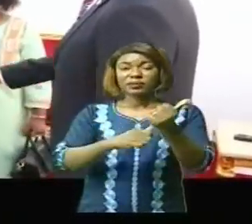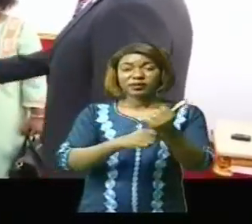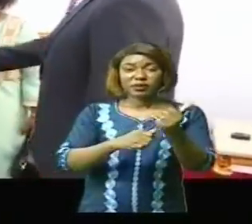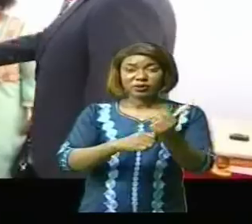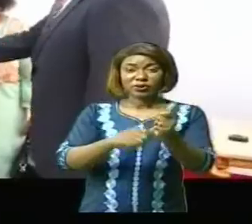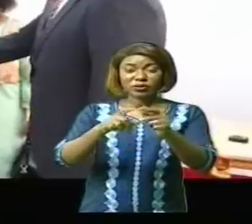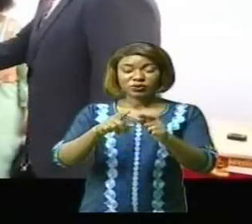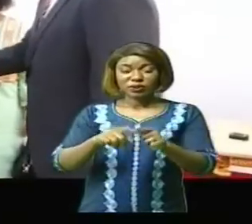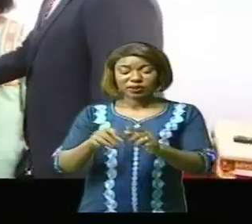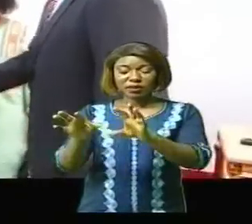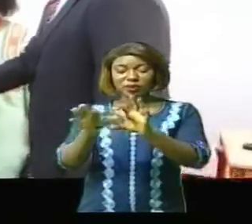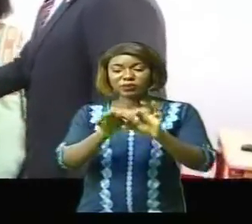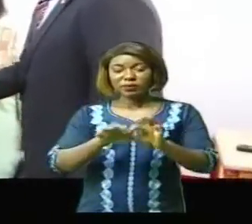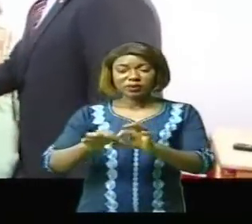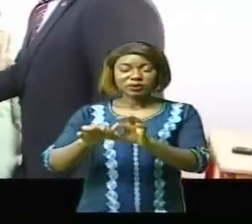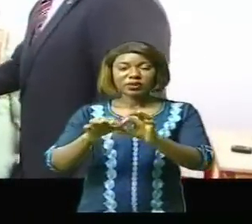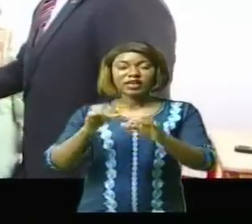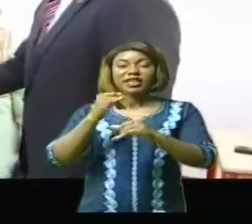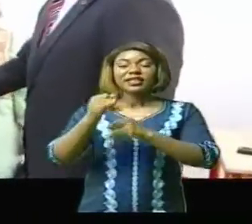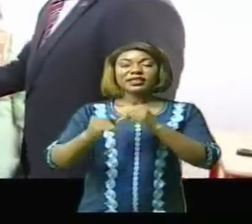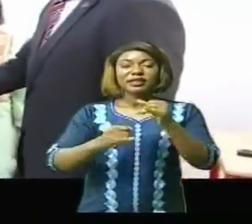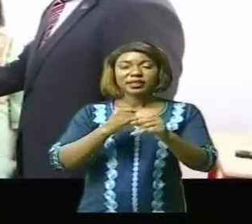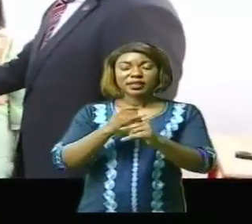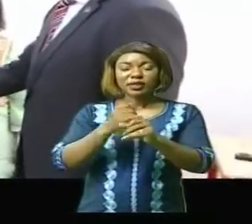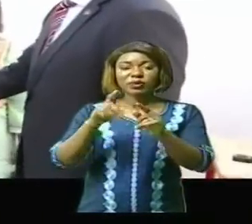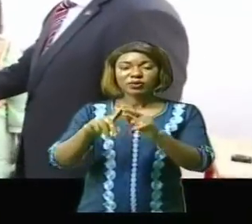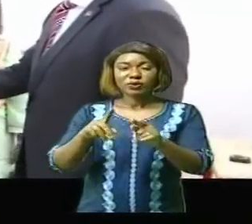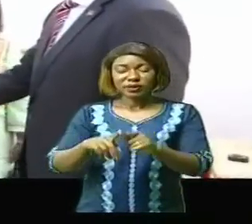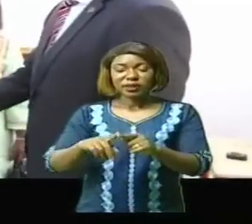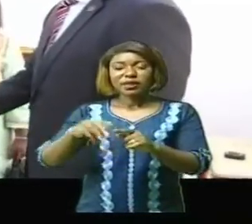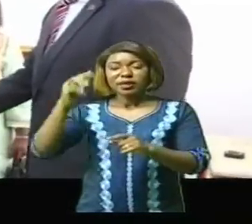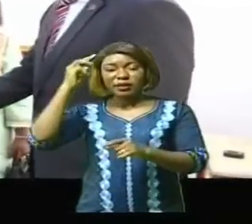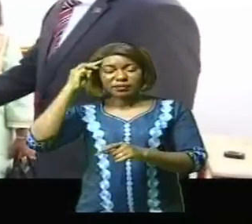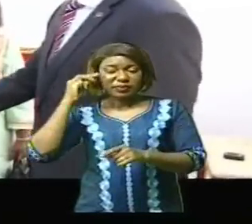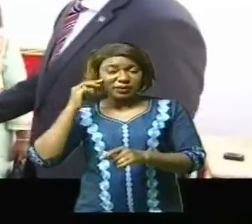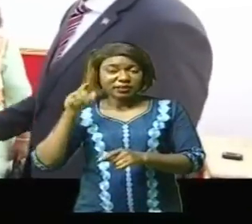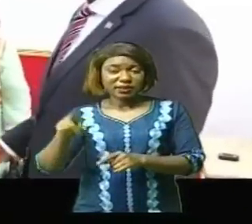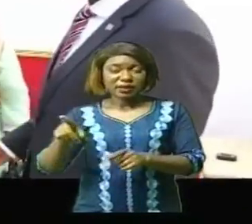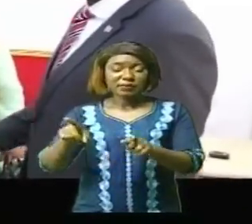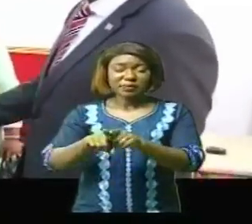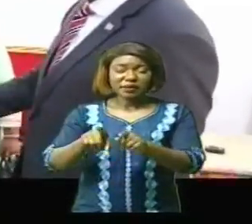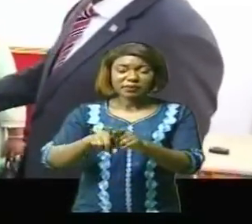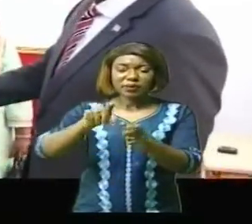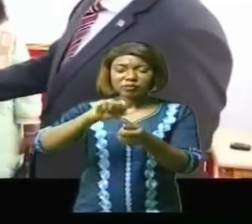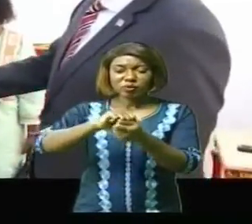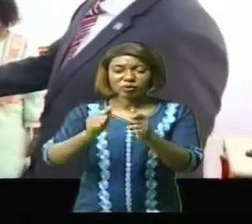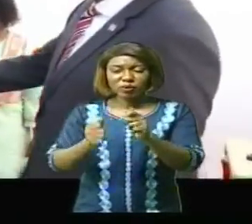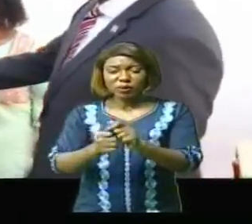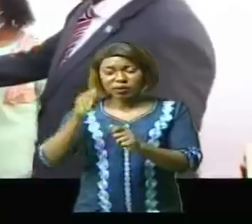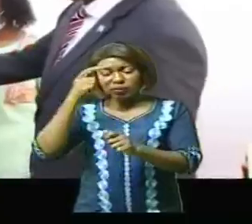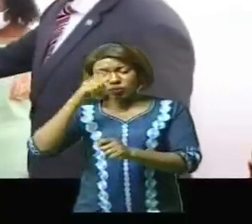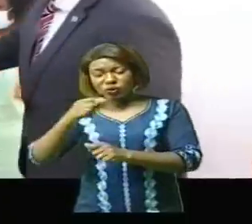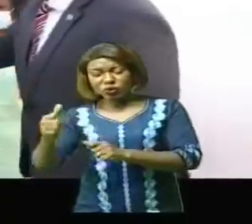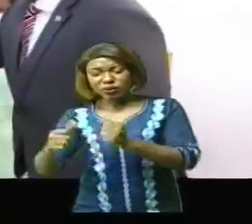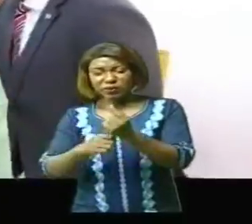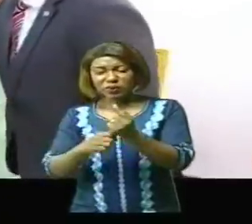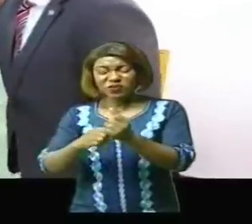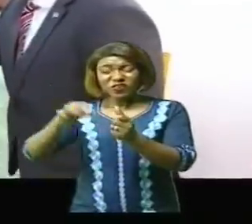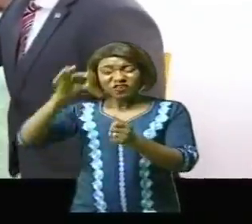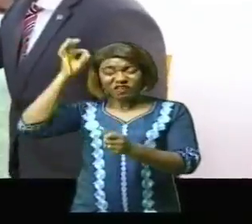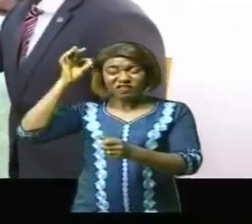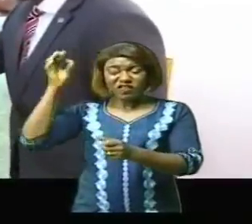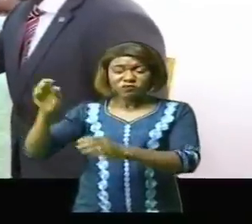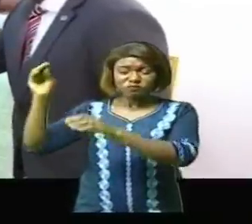de la coopération internationale, Christophe Lutundula Palapenapala. Même en situation de belligérance totale, il